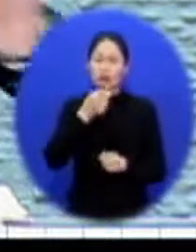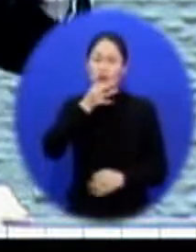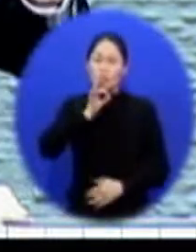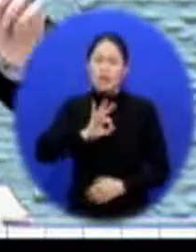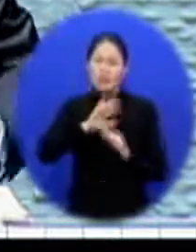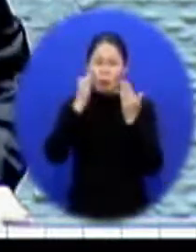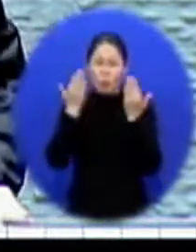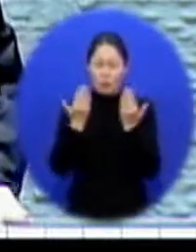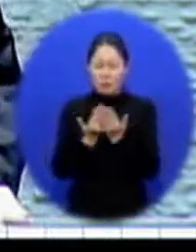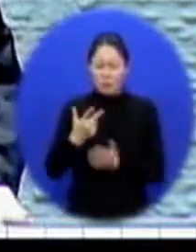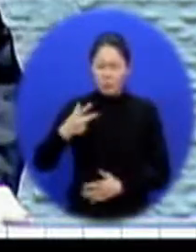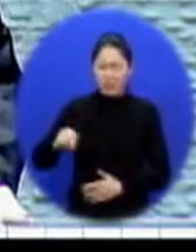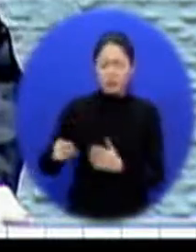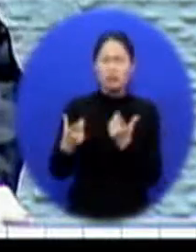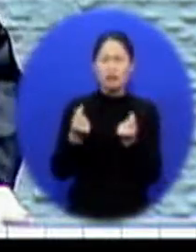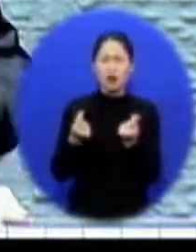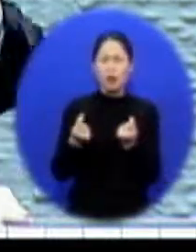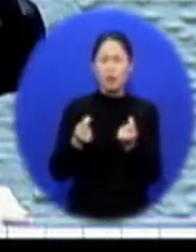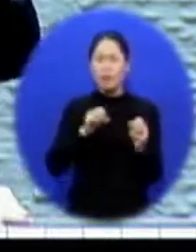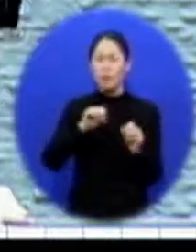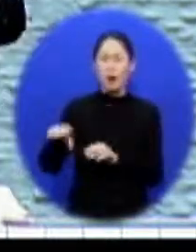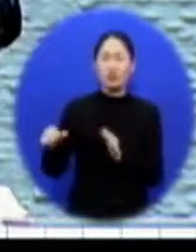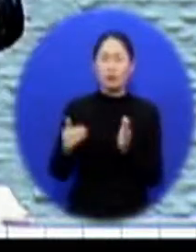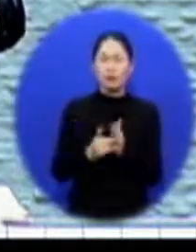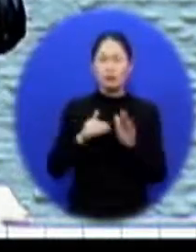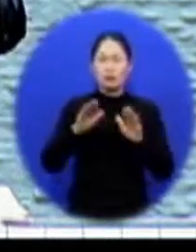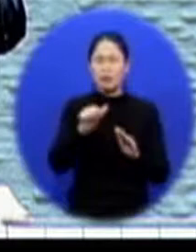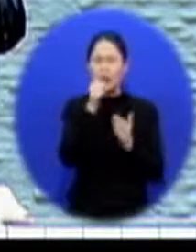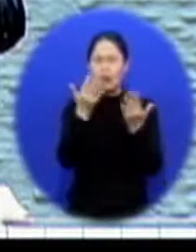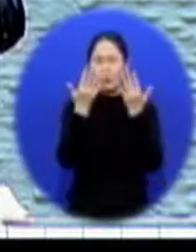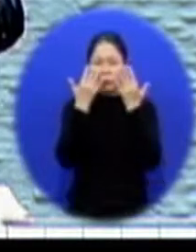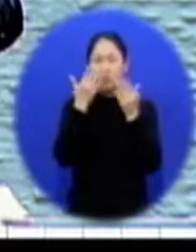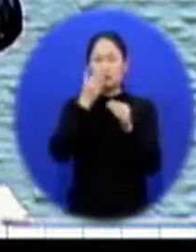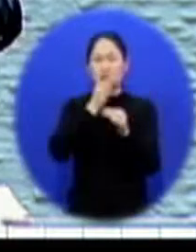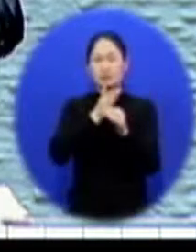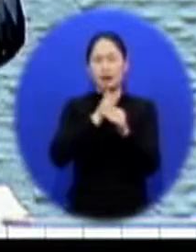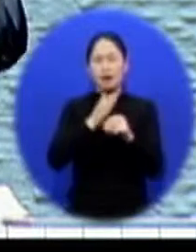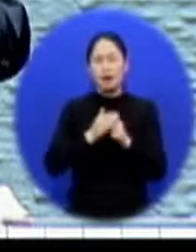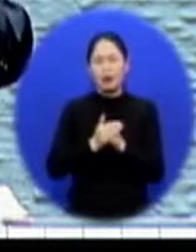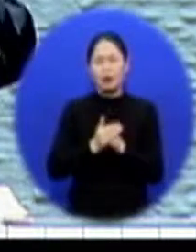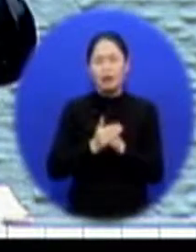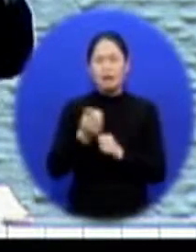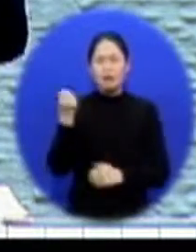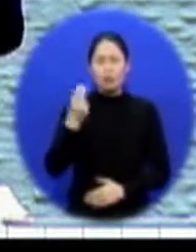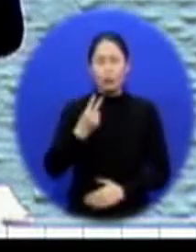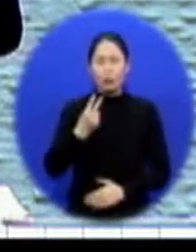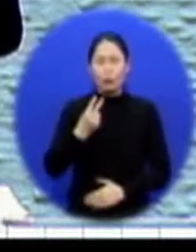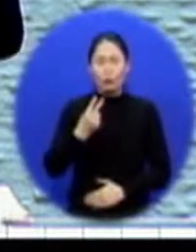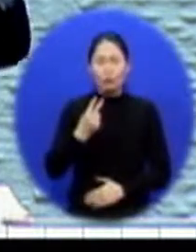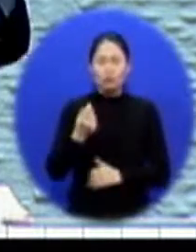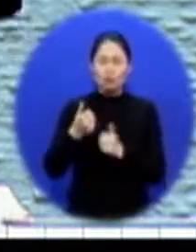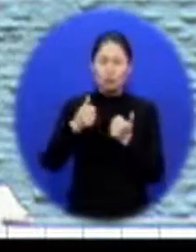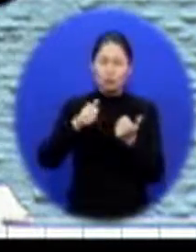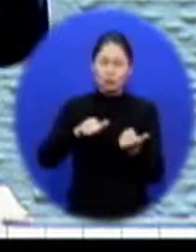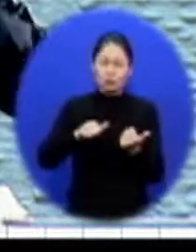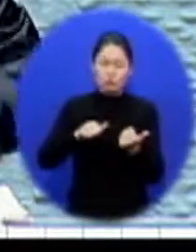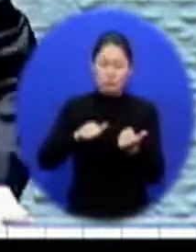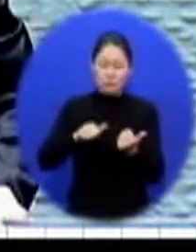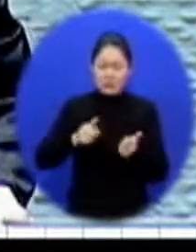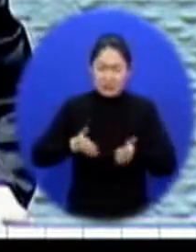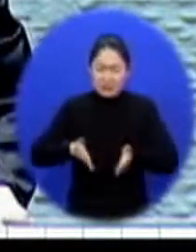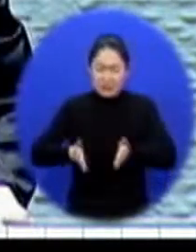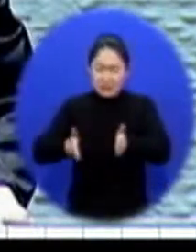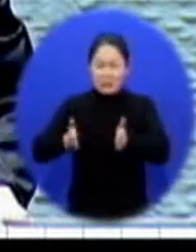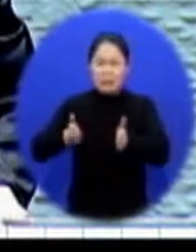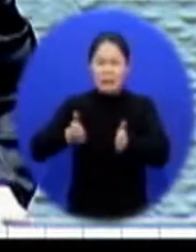것을 다 배설물 처럼 버리고 그리고 지금은 감옥에 갇혀 있어요 그리고 죽을 지금 길을 가고 있는